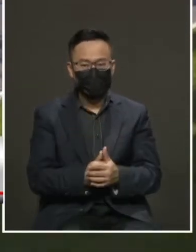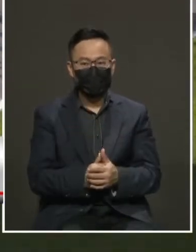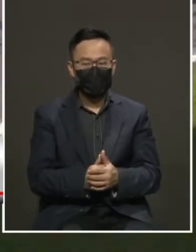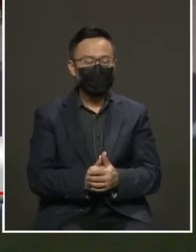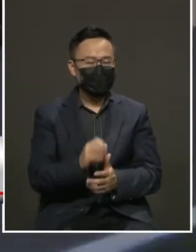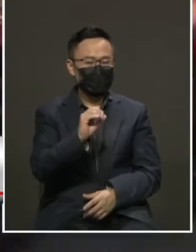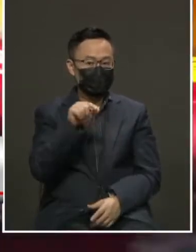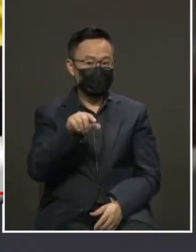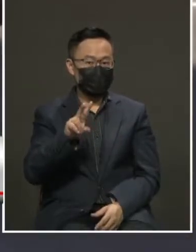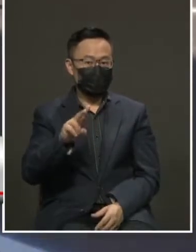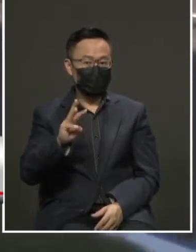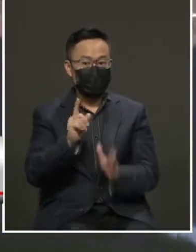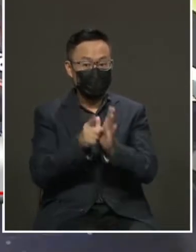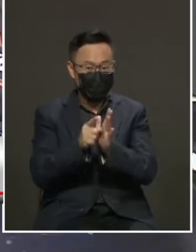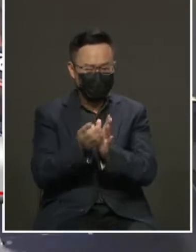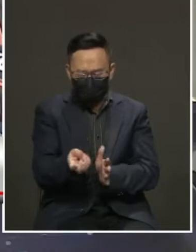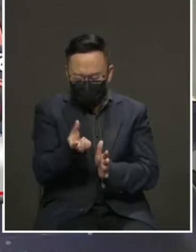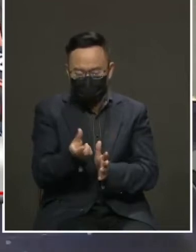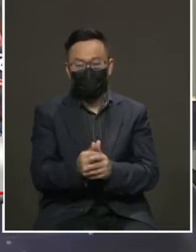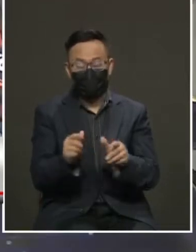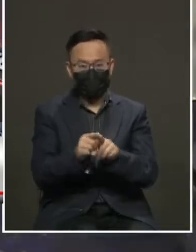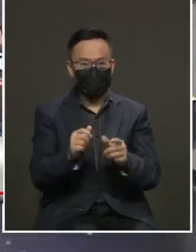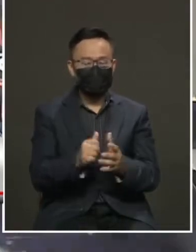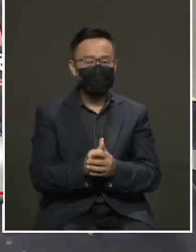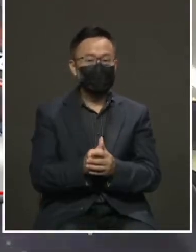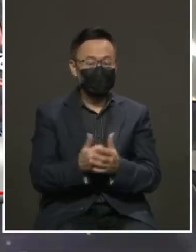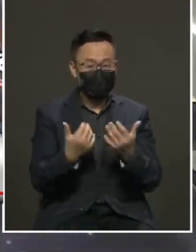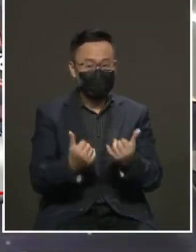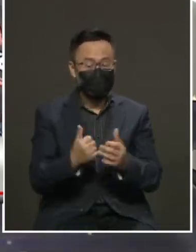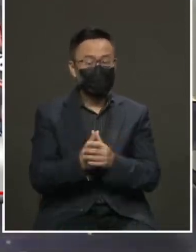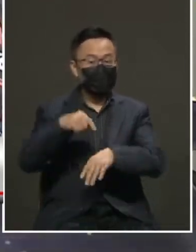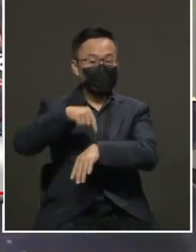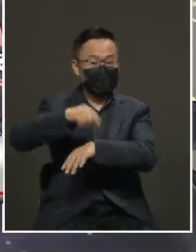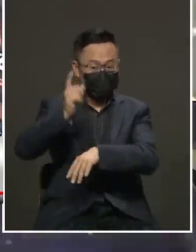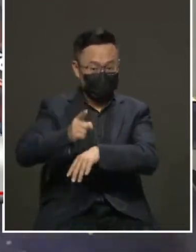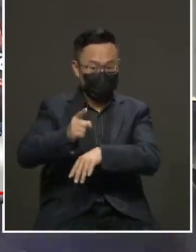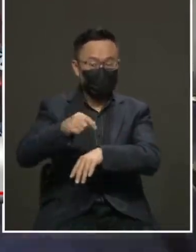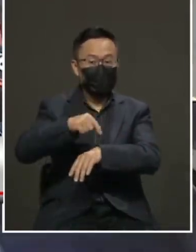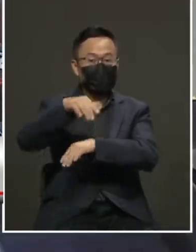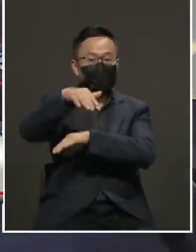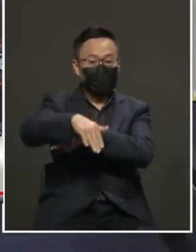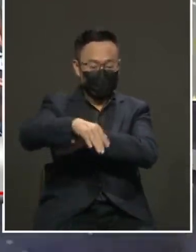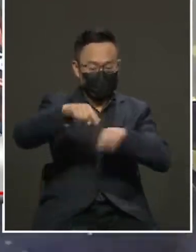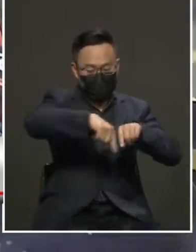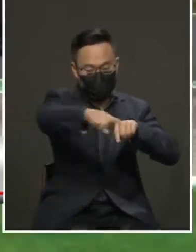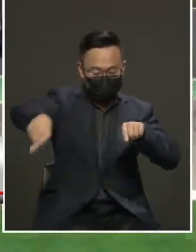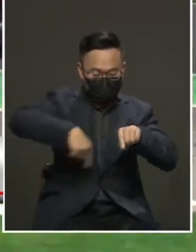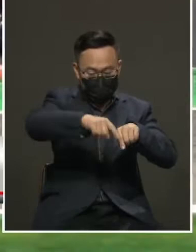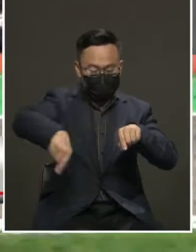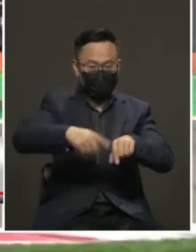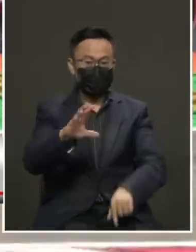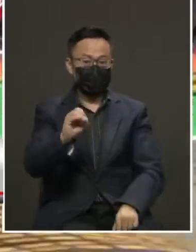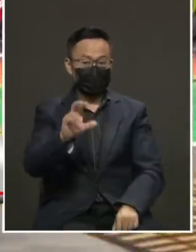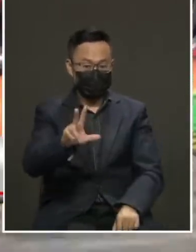ที่ 0.268 วินาทีสำหรับการแข่งขันในรอบเมนเรสในสนามนี้นะคะก็จะแข่งขันกันทั้งหมด53รอบด้วยกัน